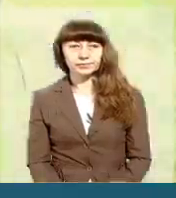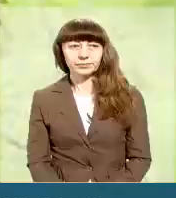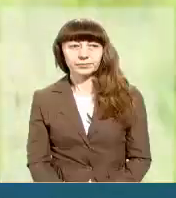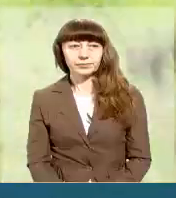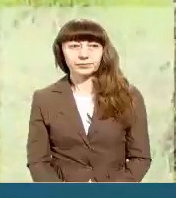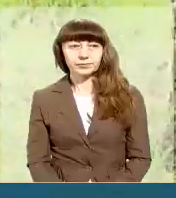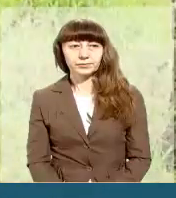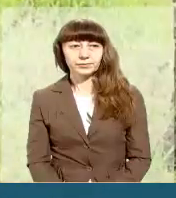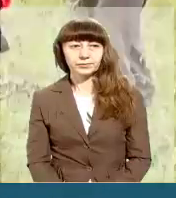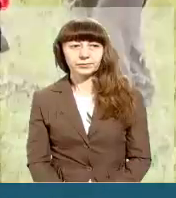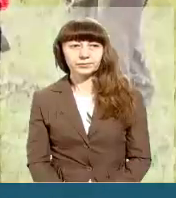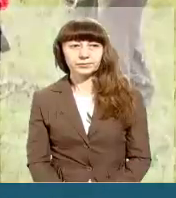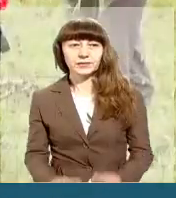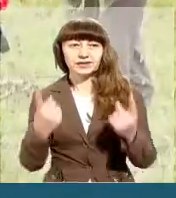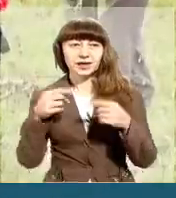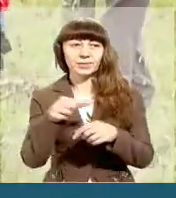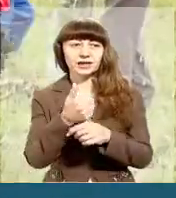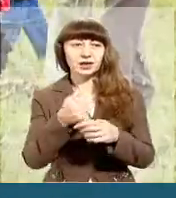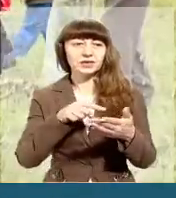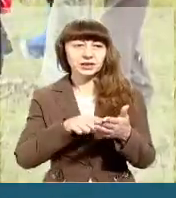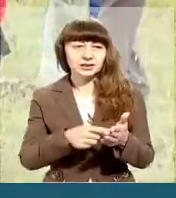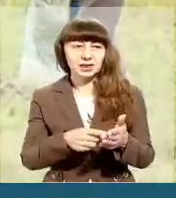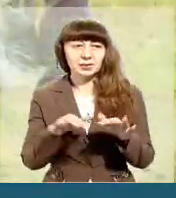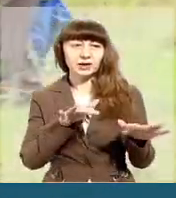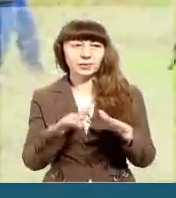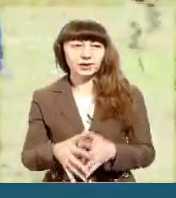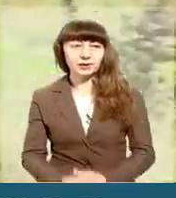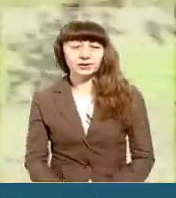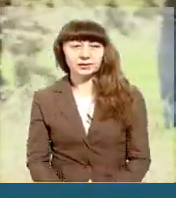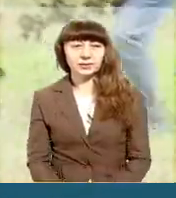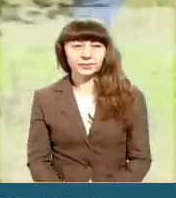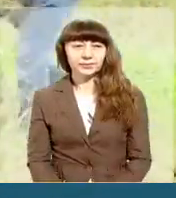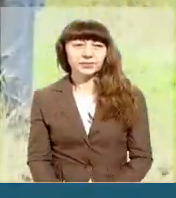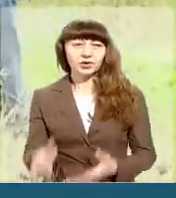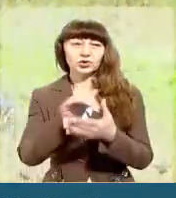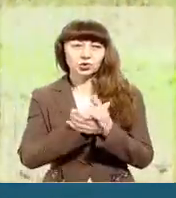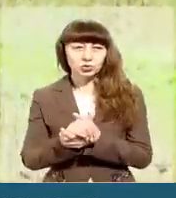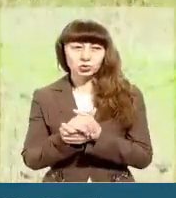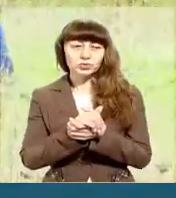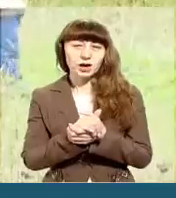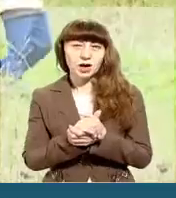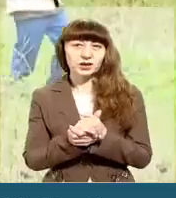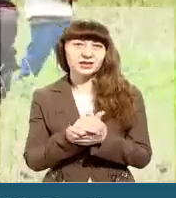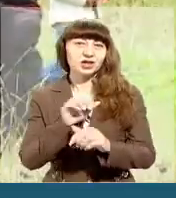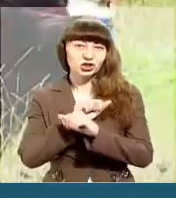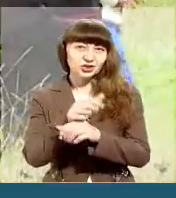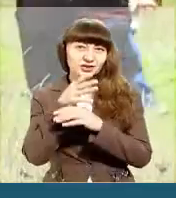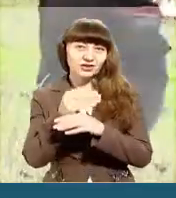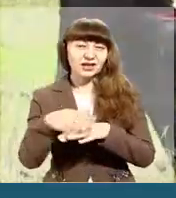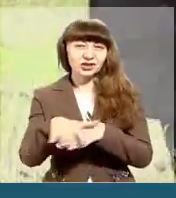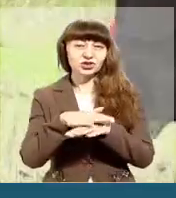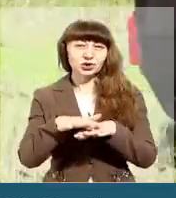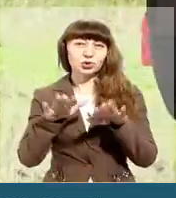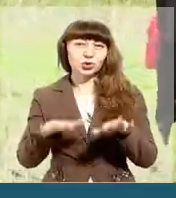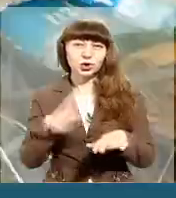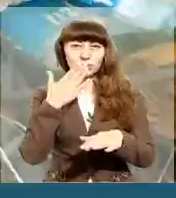Акцияның басты мақсаты ауыл тұрғындарын бірлесіп табиғатты қорғауға, экологиялық тазалықты сақтауға шақыру. Мұндай бастамалар ауылдың ғана